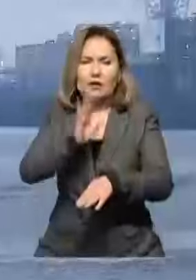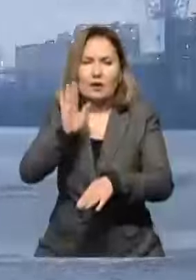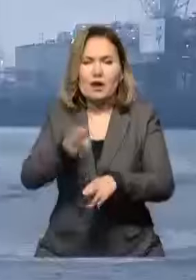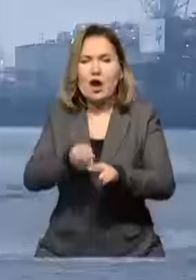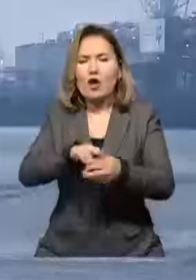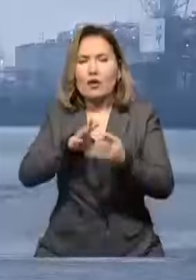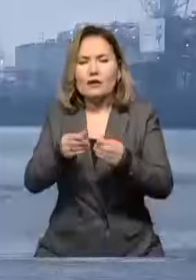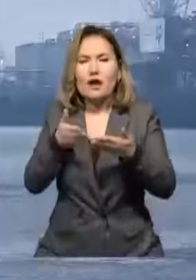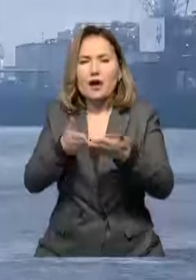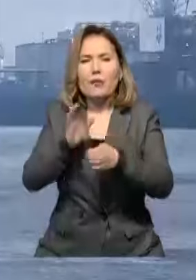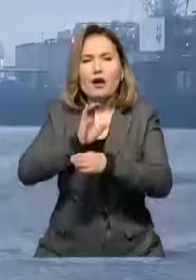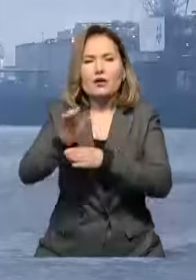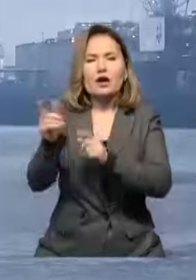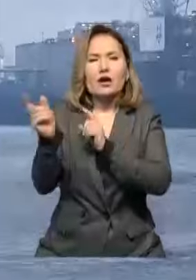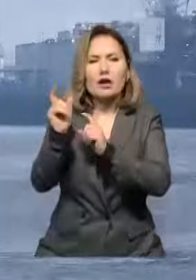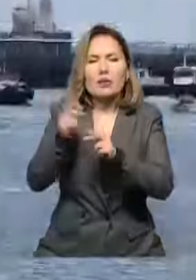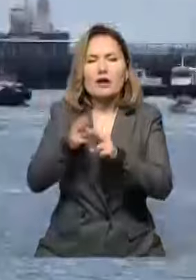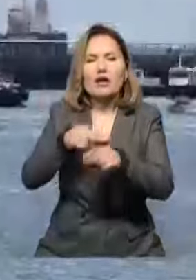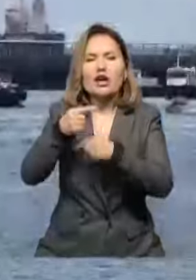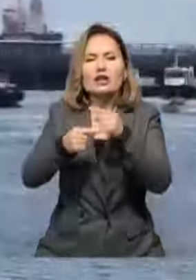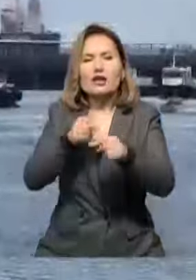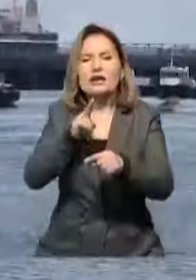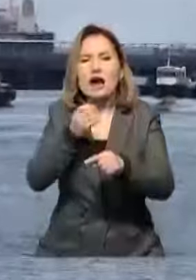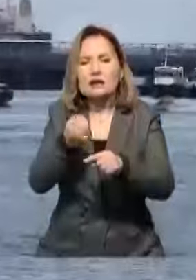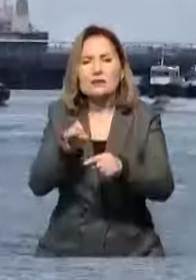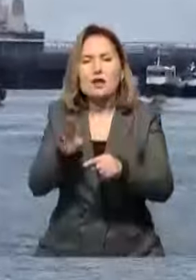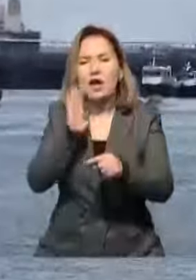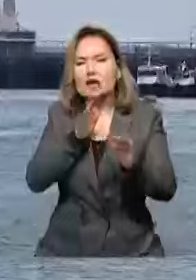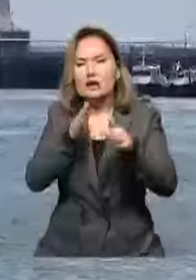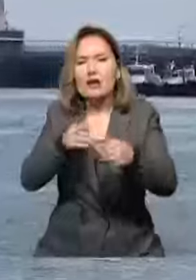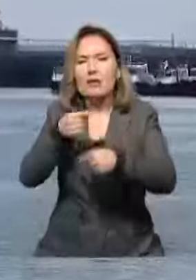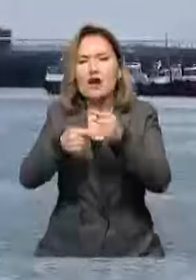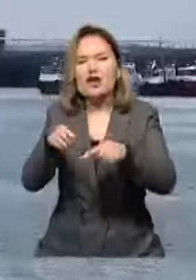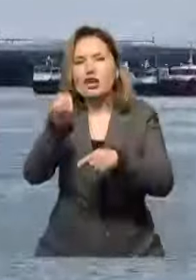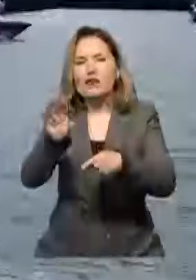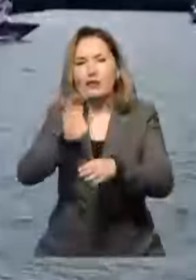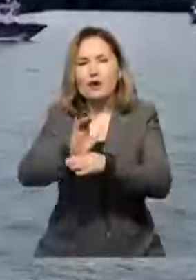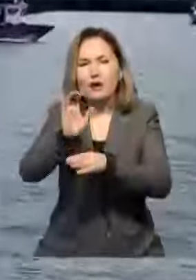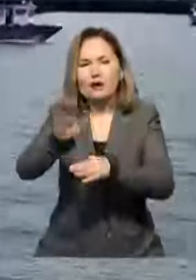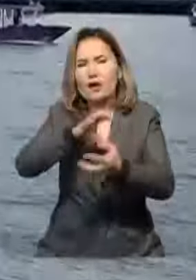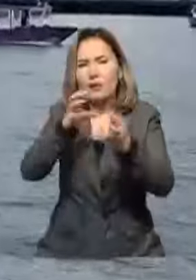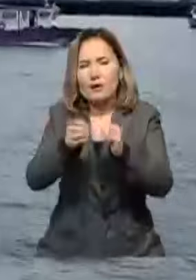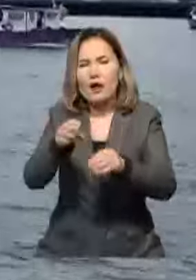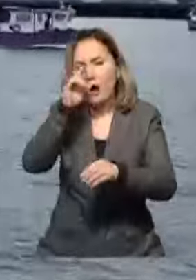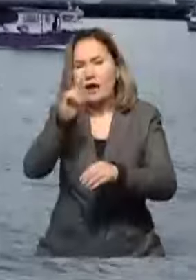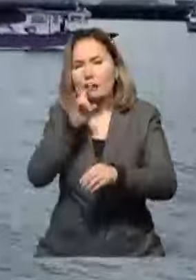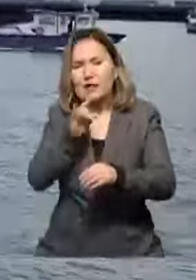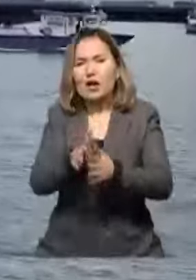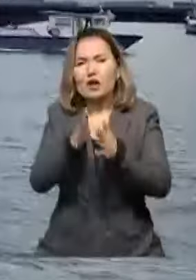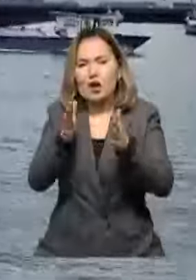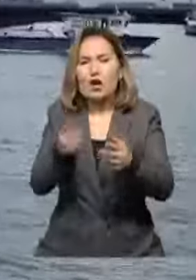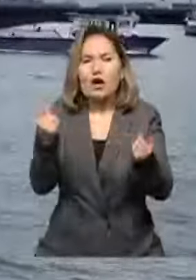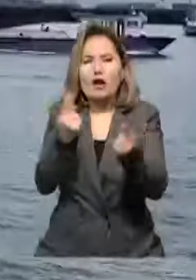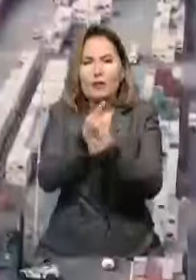Бұл бұғаздан жөнелтілген тауар аз уақытта Каспий теңізі арқылы Еуропаға шығу керек, немесе Орталық Азия елдеріне тарайды. Мұның барлығы Қазақстанның логистикалық